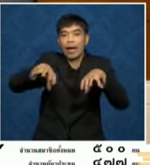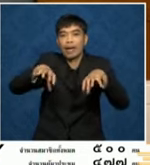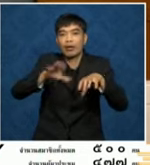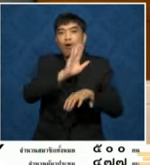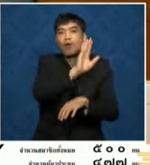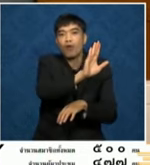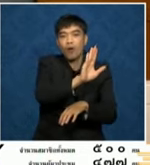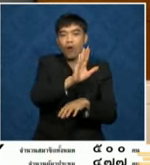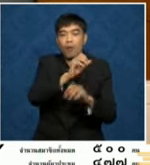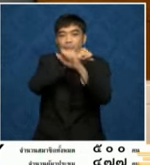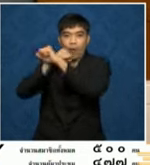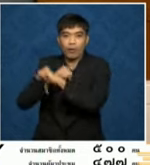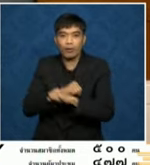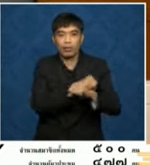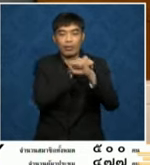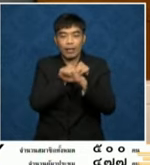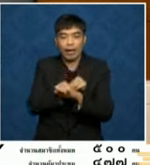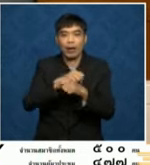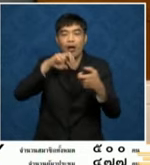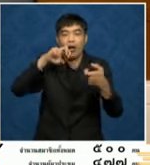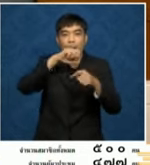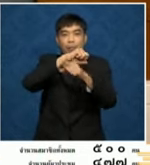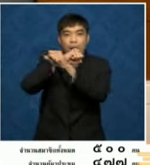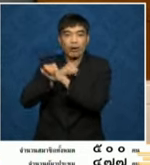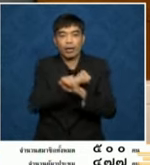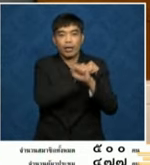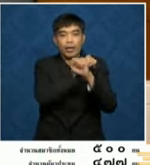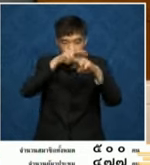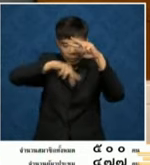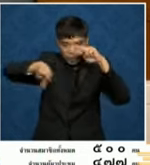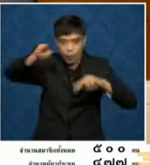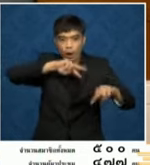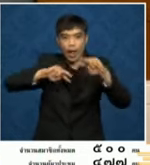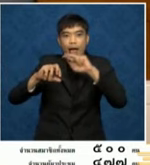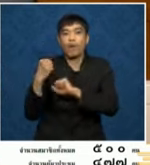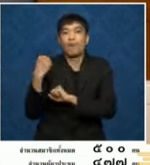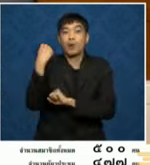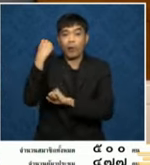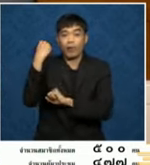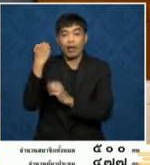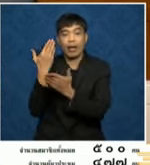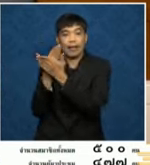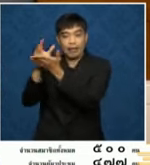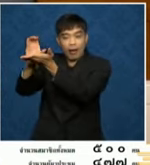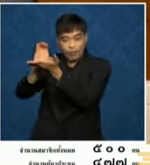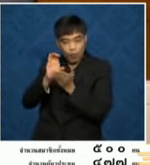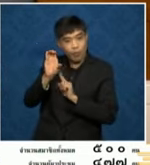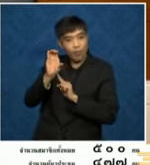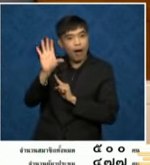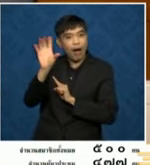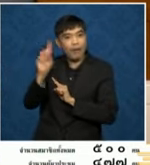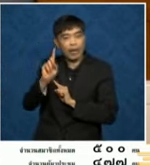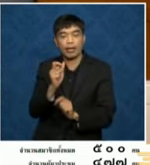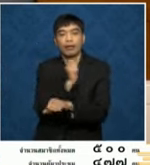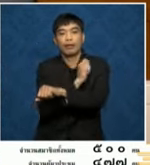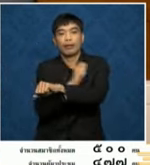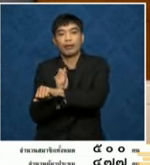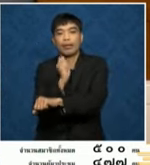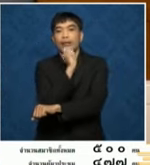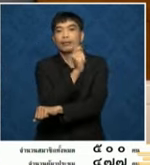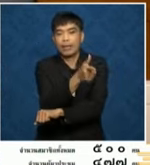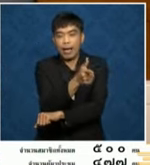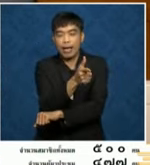าสตร์ป้องกันและแก้ไขปัญหาที่มีผลกระทบต่อความมั่นคงอันนี้เป็นค่าใช้จ่ายสำหรับการจ้างงานประชาชนครับที่ได้รับ